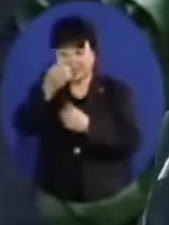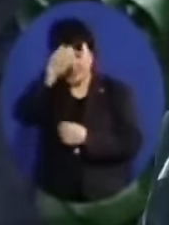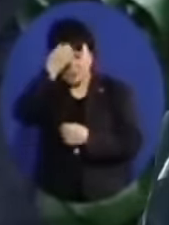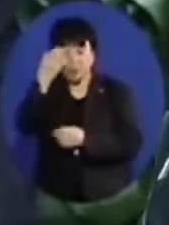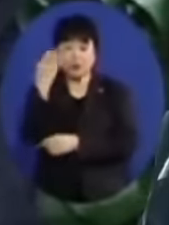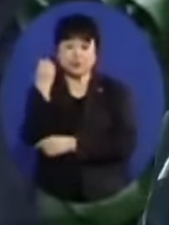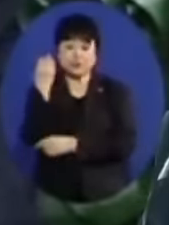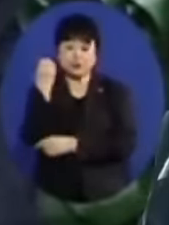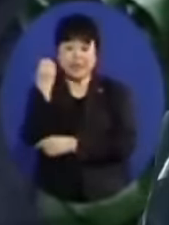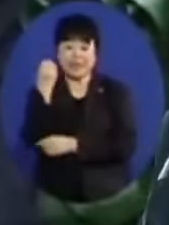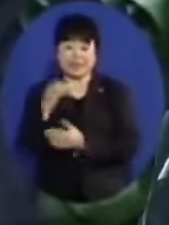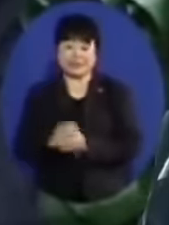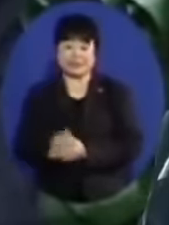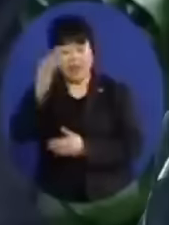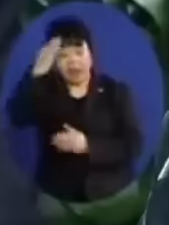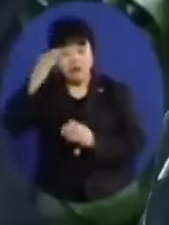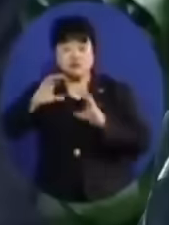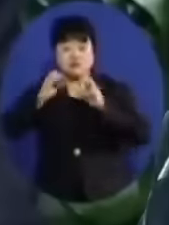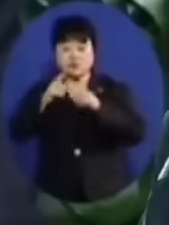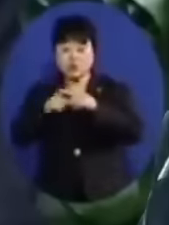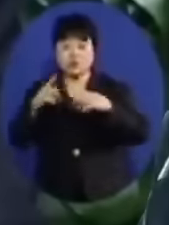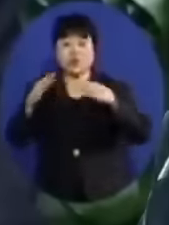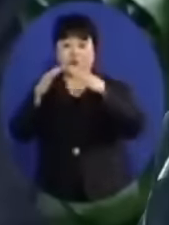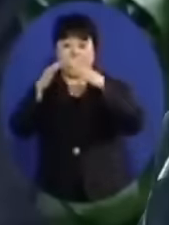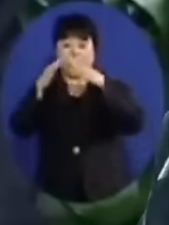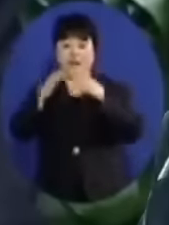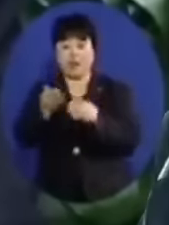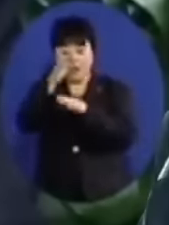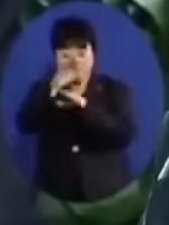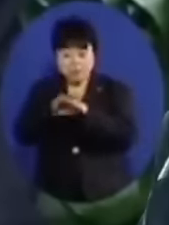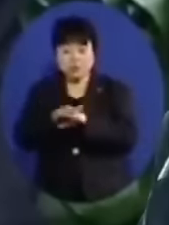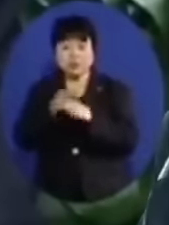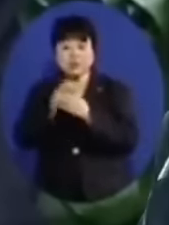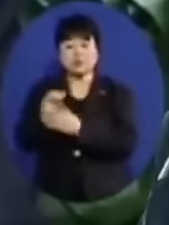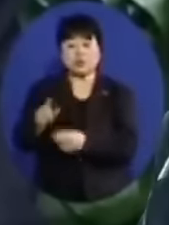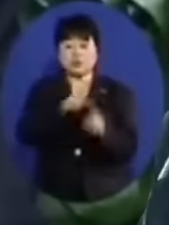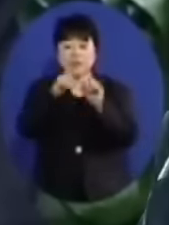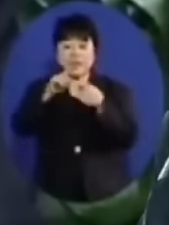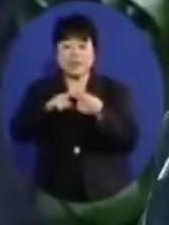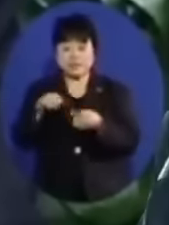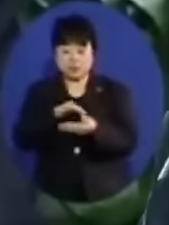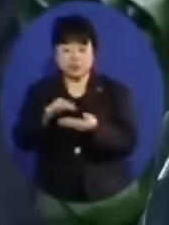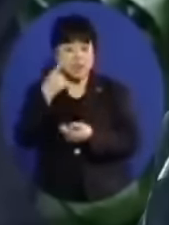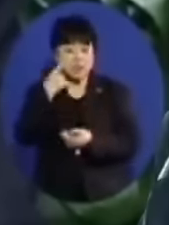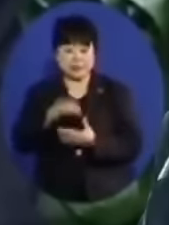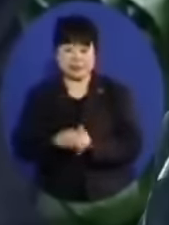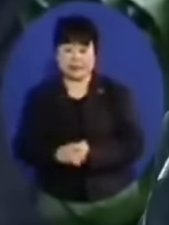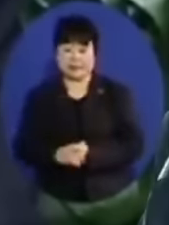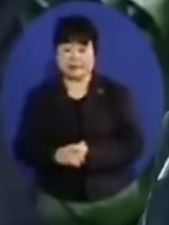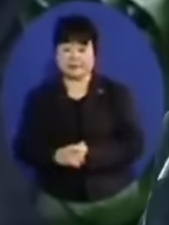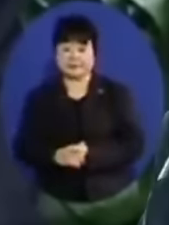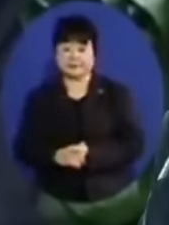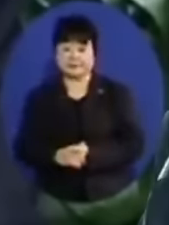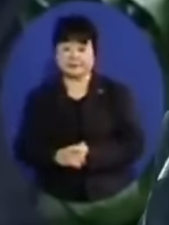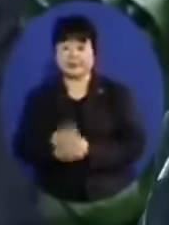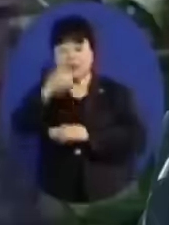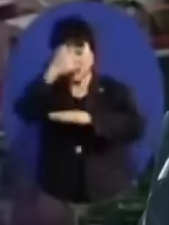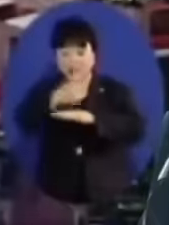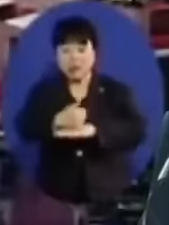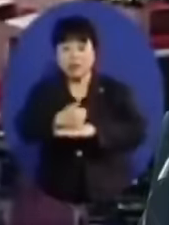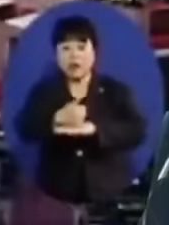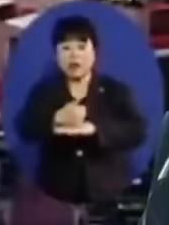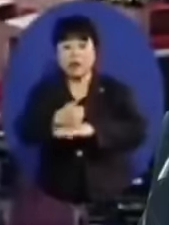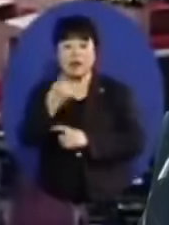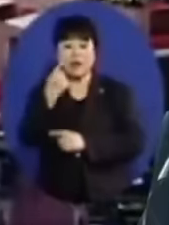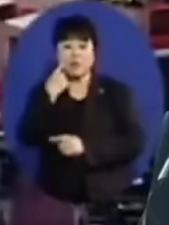어느 기관에서 한국 교회의 성도들의 기도 생활에 관한 설문조사를 한 결과 그 결과 보도된 적이